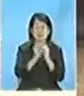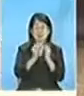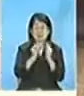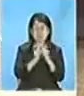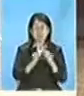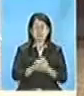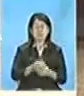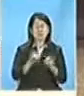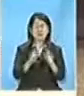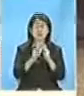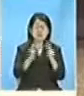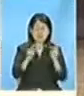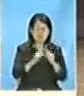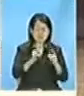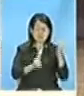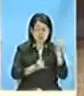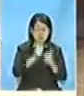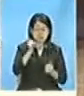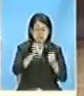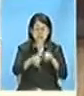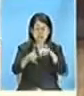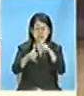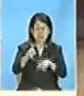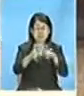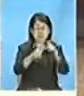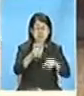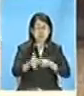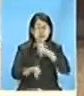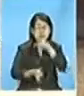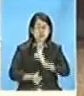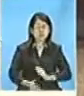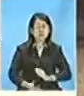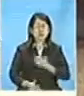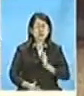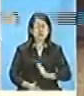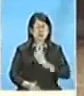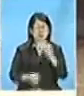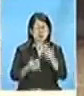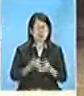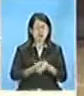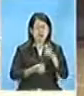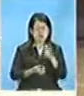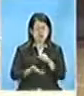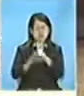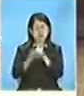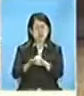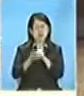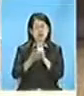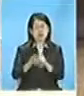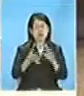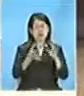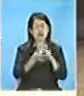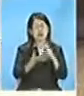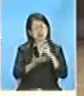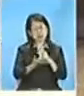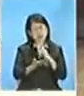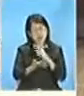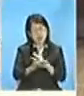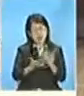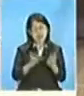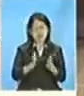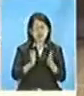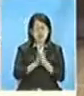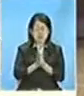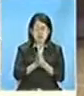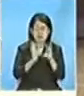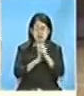หญ่เป็นผู้อาวุโสรวมทั้งการให้บริการทางด้านวิชาการและข้อกฎหม